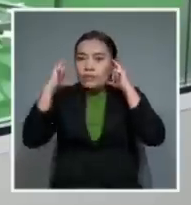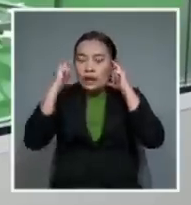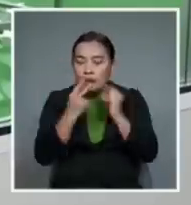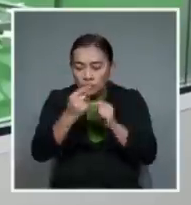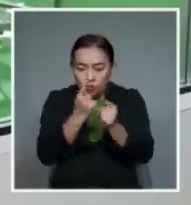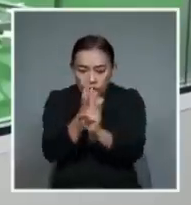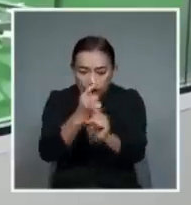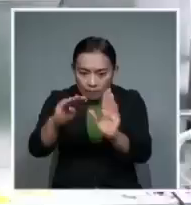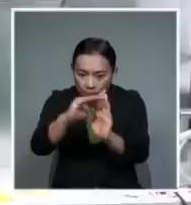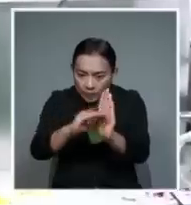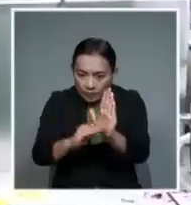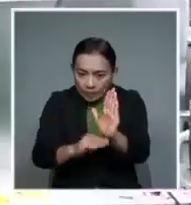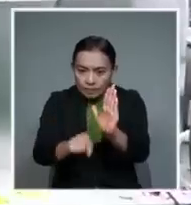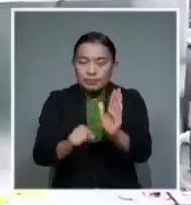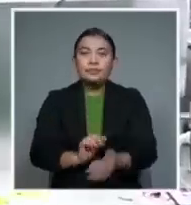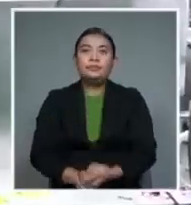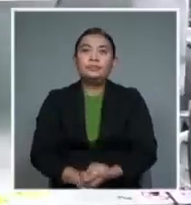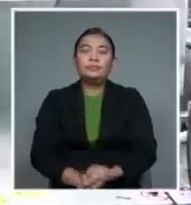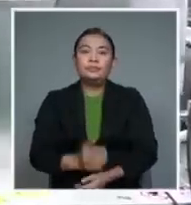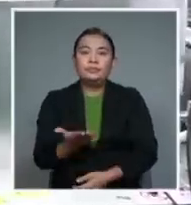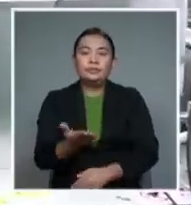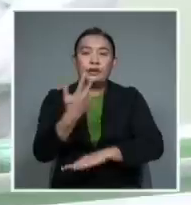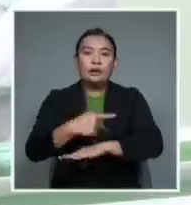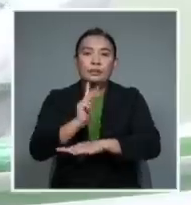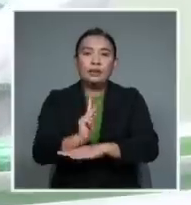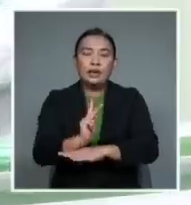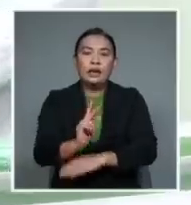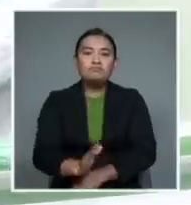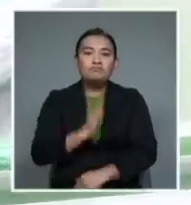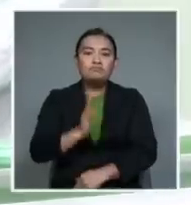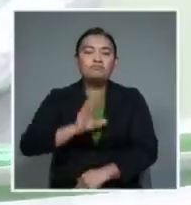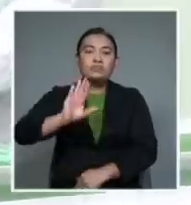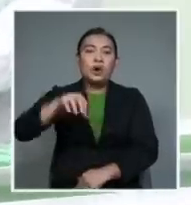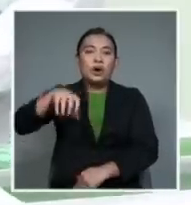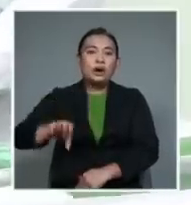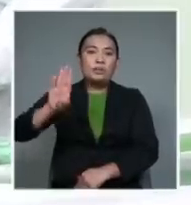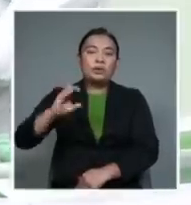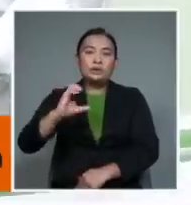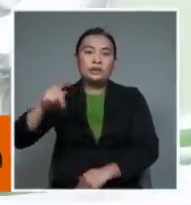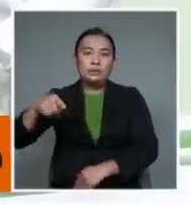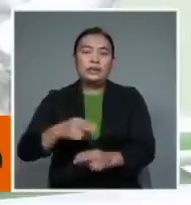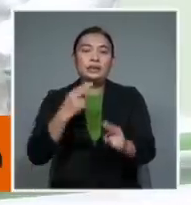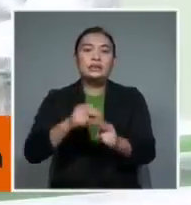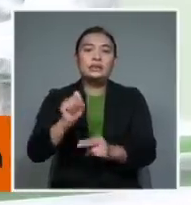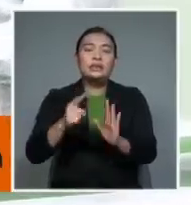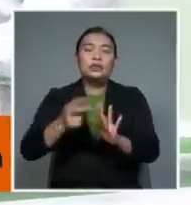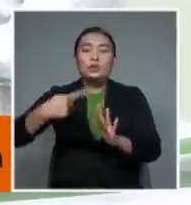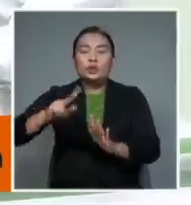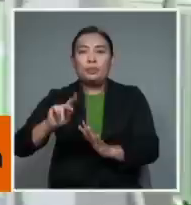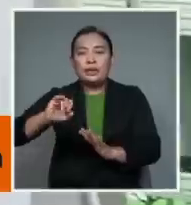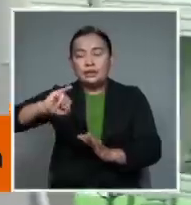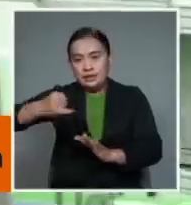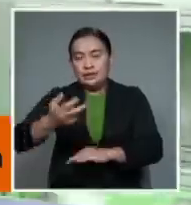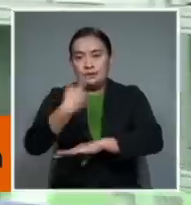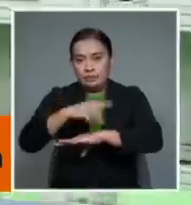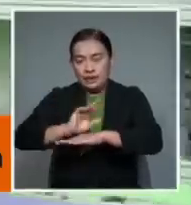ค่ะนายธนินทร์ เจียรวนนท์ประธานอาวุโสเครือเจริญโภคภัณฑ์พร้อมด้วยนายสุภกิจ เจียรวนนท์ประธานกรรมการเครือเจริญโ